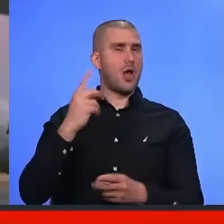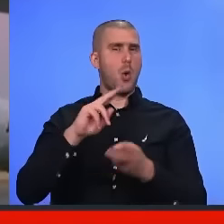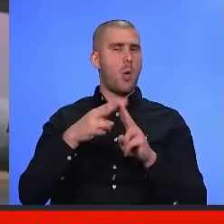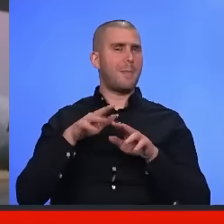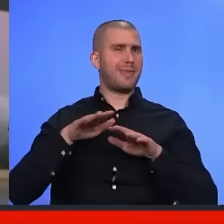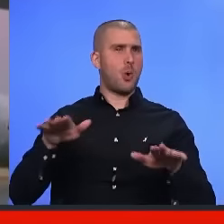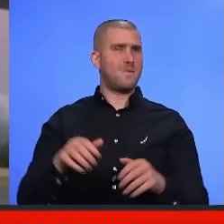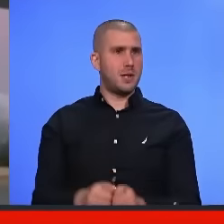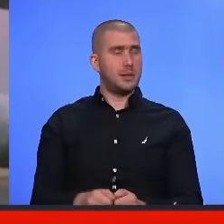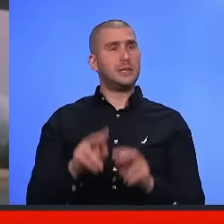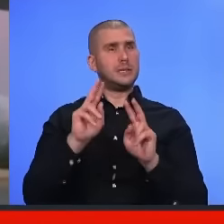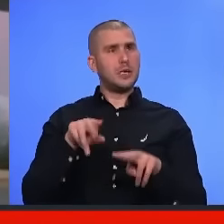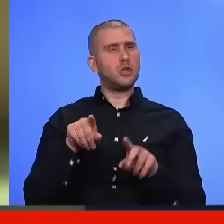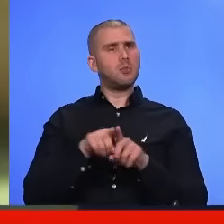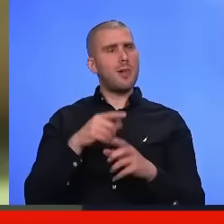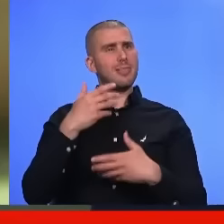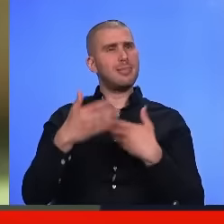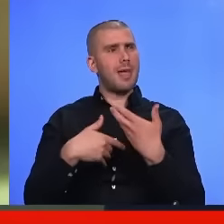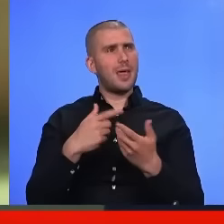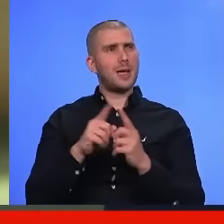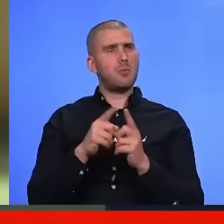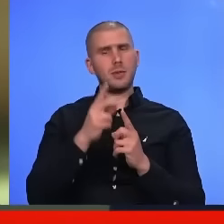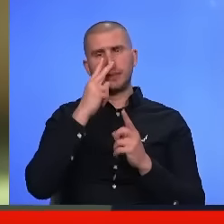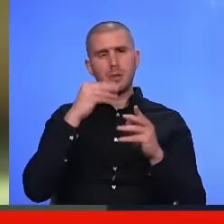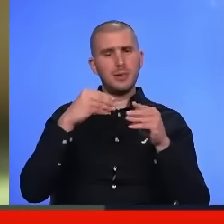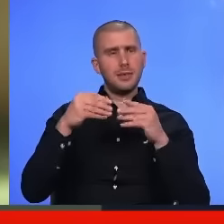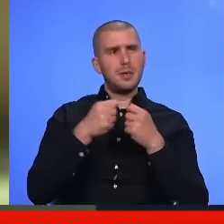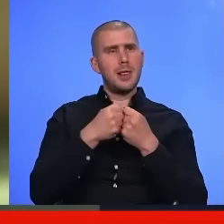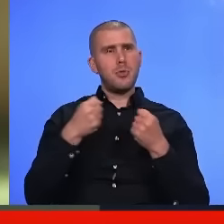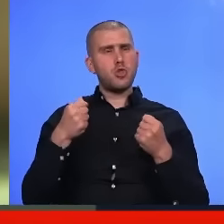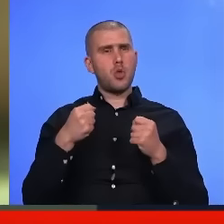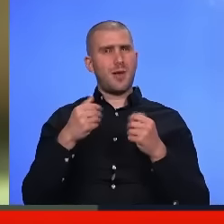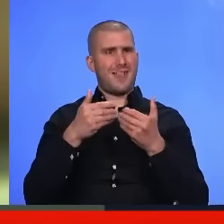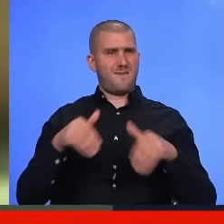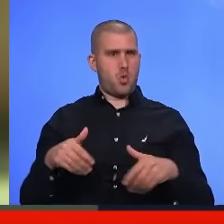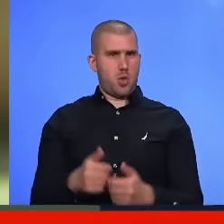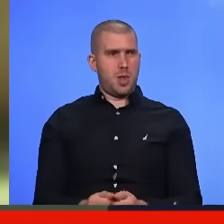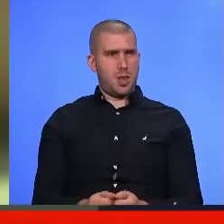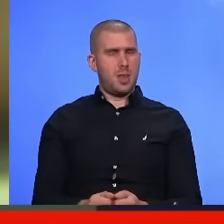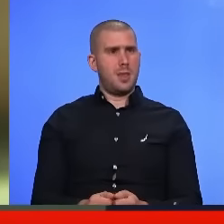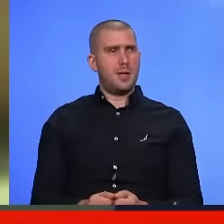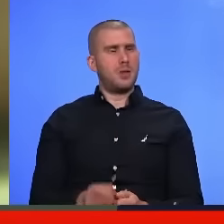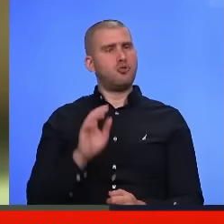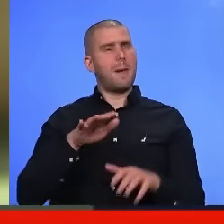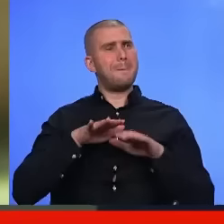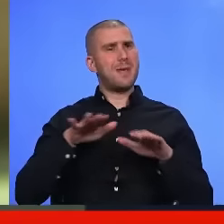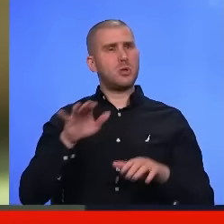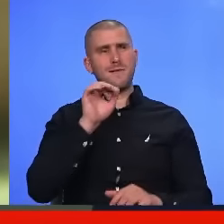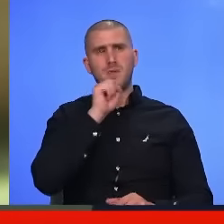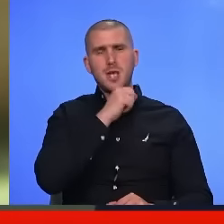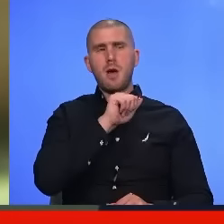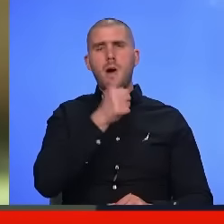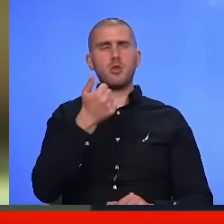התעופה. יש פה איזשהו תהליך של מתיחת הגבול של המטוס הוותיק והטוב